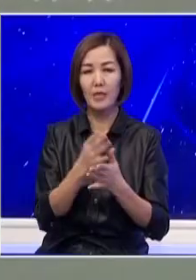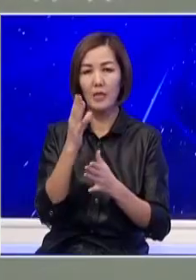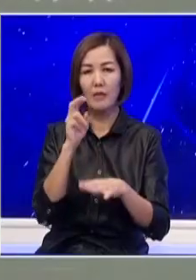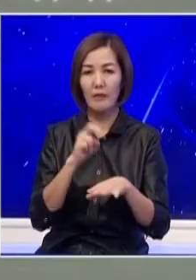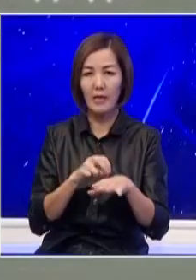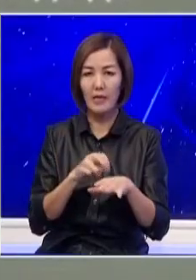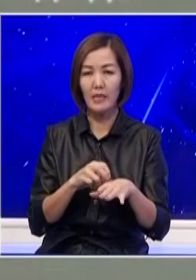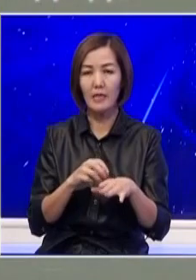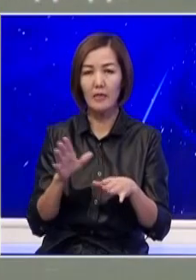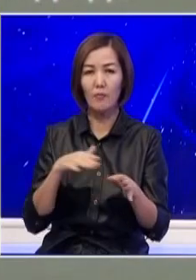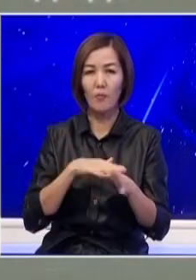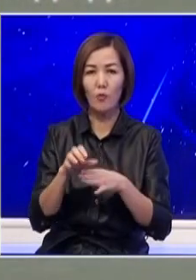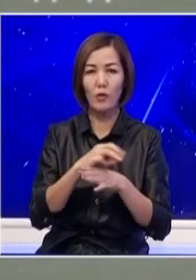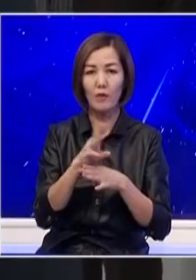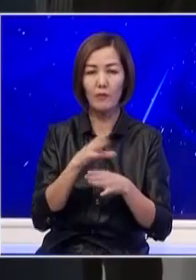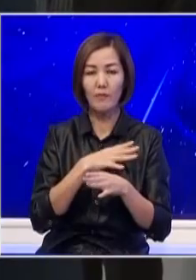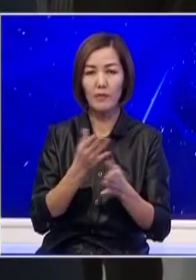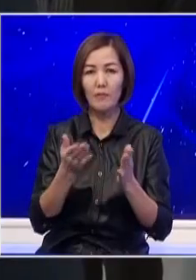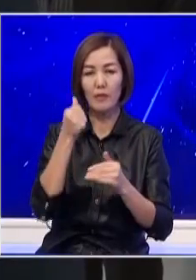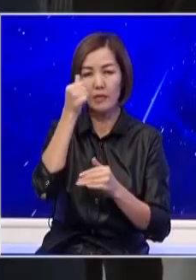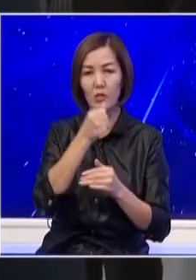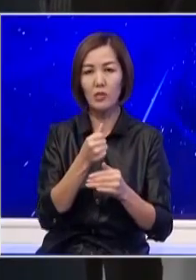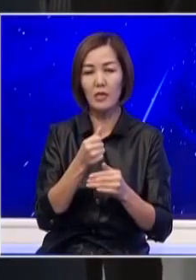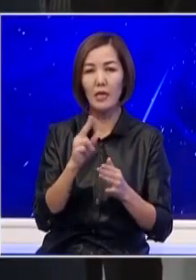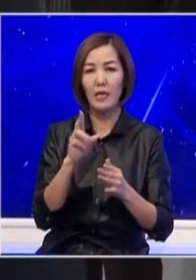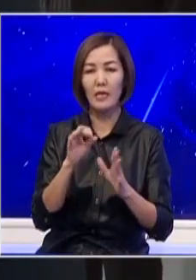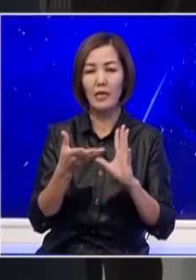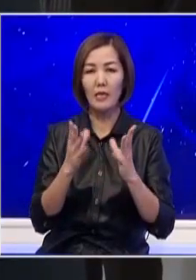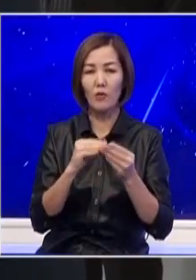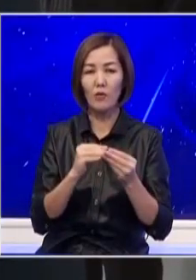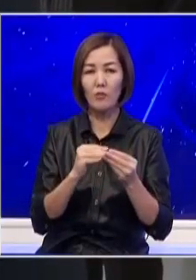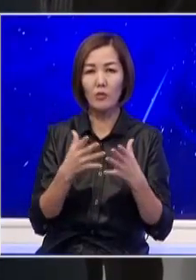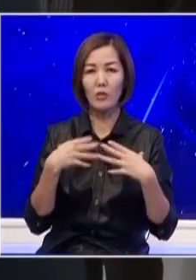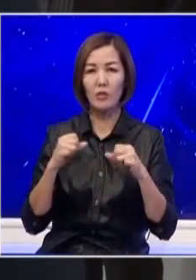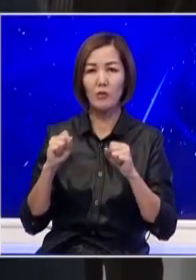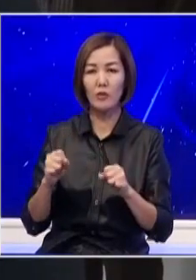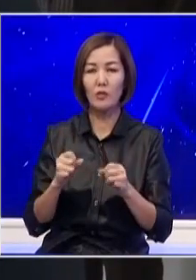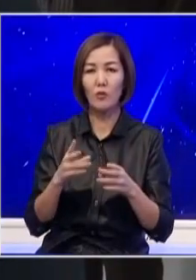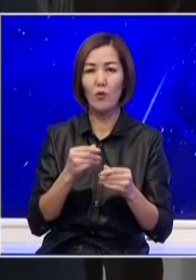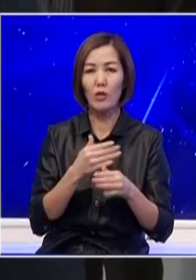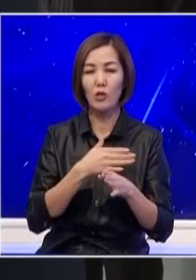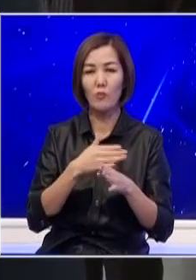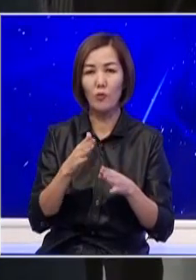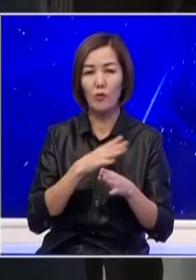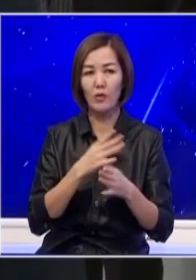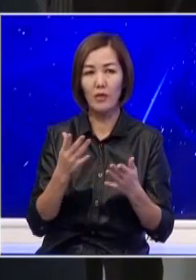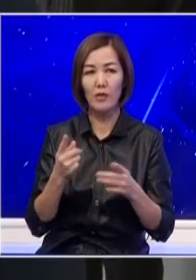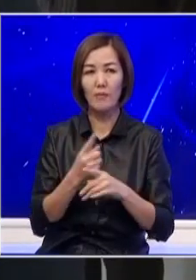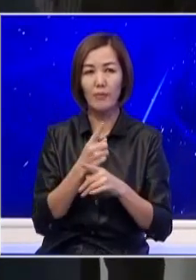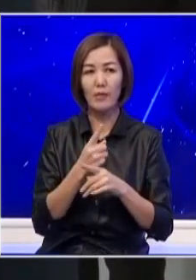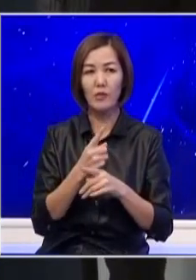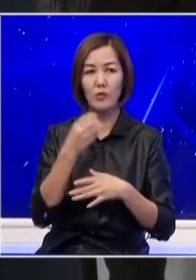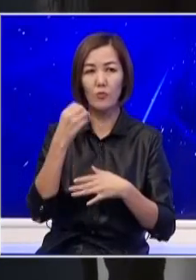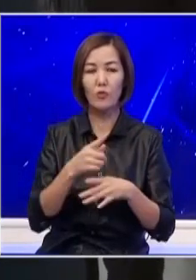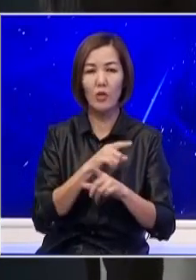дәрігерлермен толығымен қамтамасыз етілген. Былтырғы биылғы жылдың өзінде осы кеген ауданы бойынша осы денсаулық саласына көптеген қаражаттары бөлінді. Ең бірінші кезекте осы